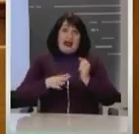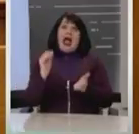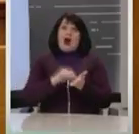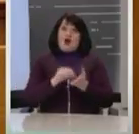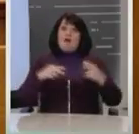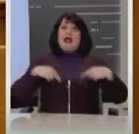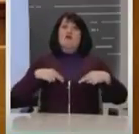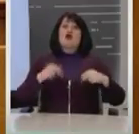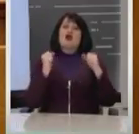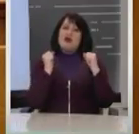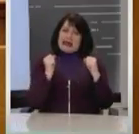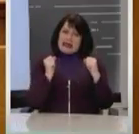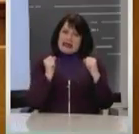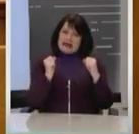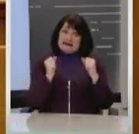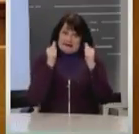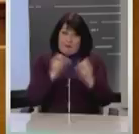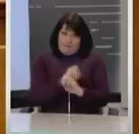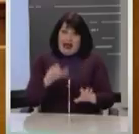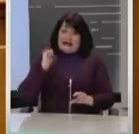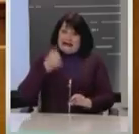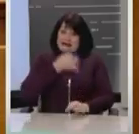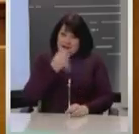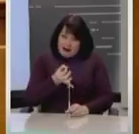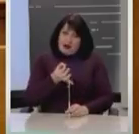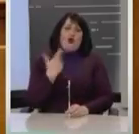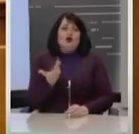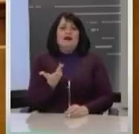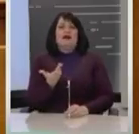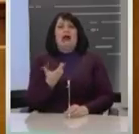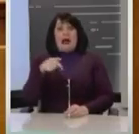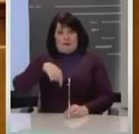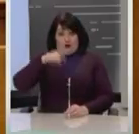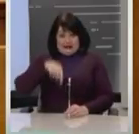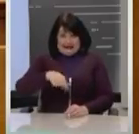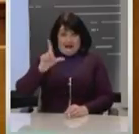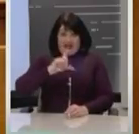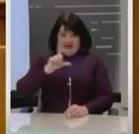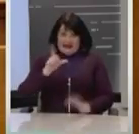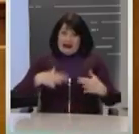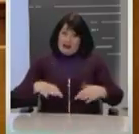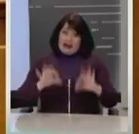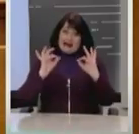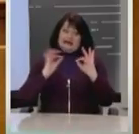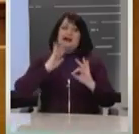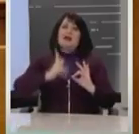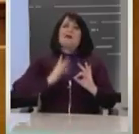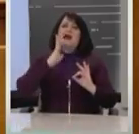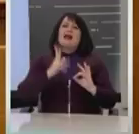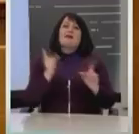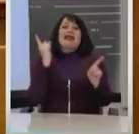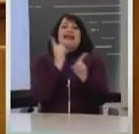Επίσης, το Υπουργείο Υγείας ανακοίνωσε χθες ότι από σήμερα Δευτέρα θα λειτουργεί καθημερινά